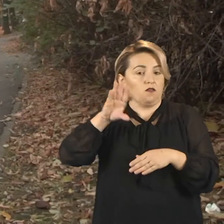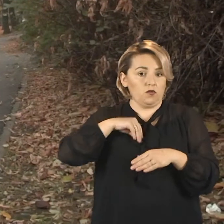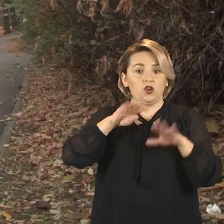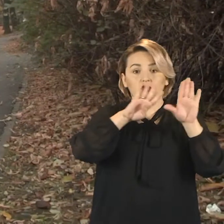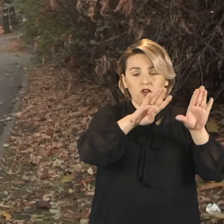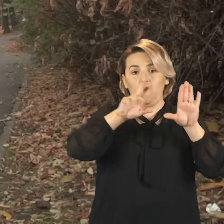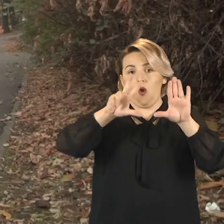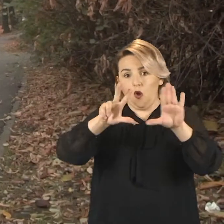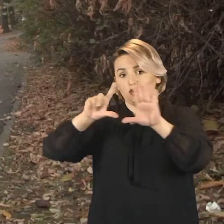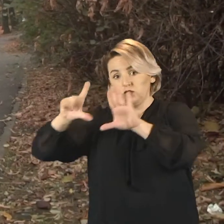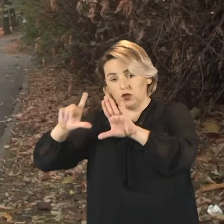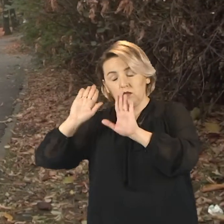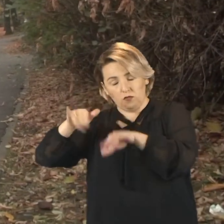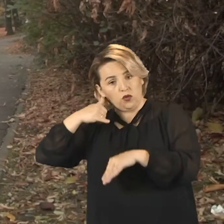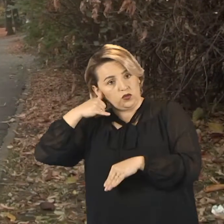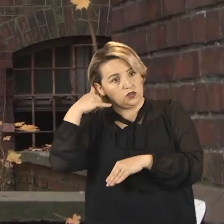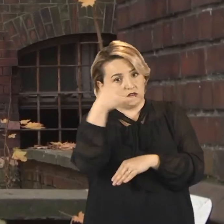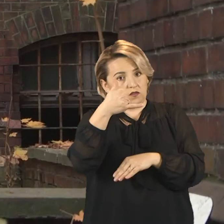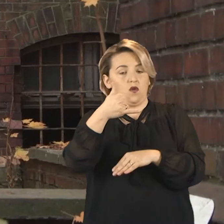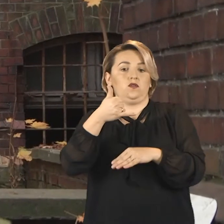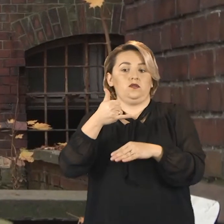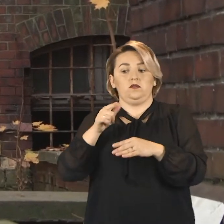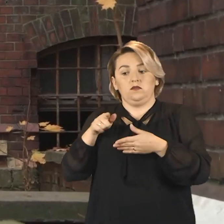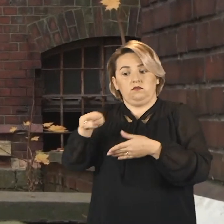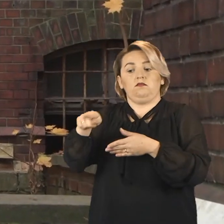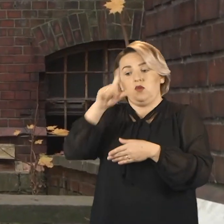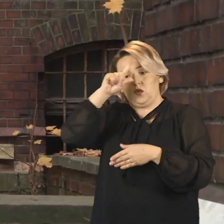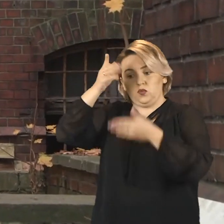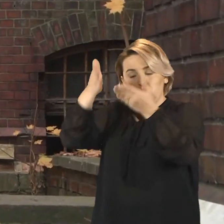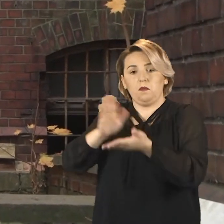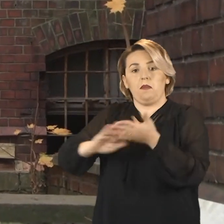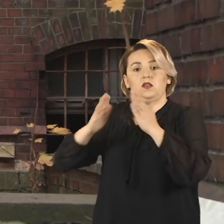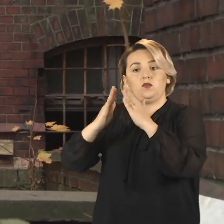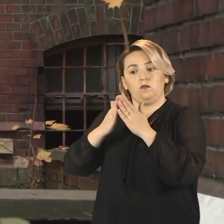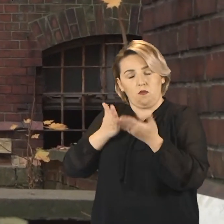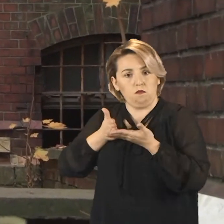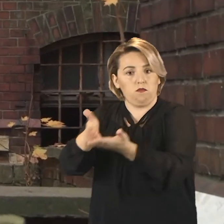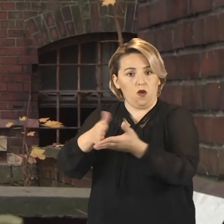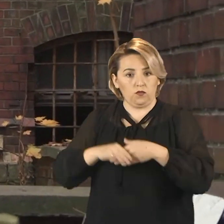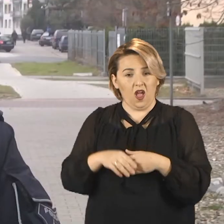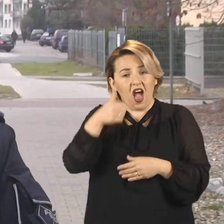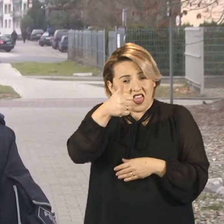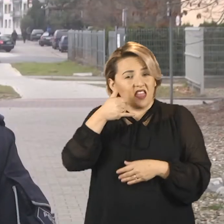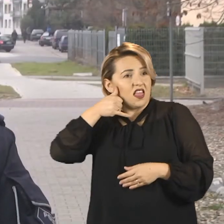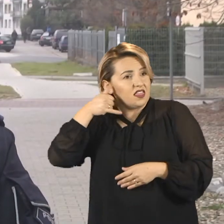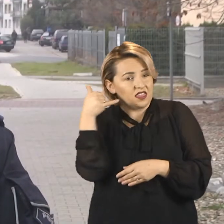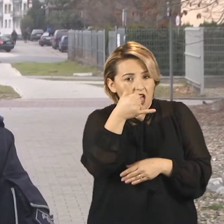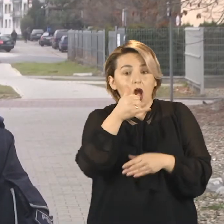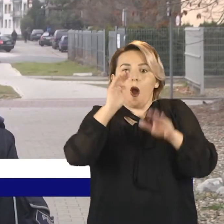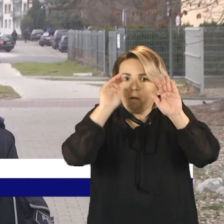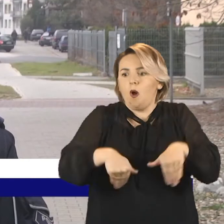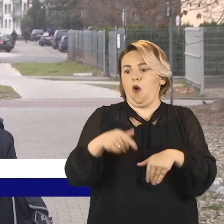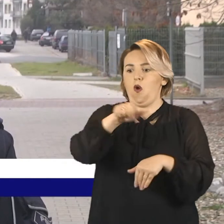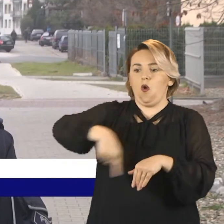telefonu 987 można uzyskać informacje o możliwości pomocy dla osób bezdomnych jeden telefon może